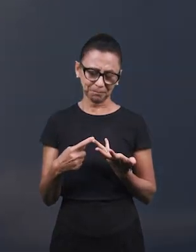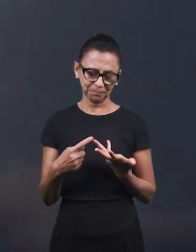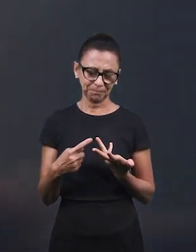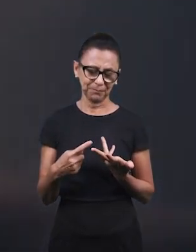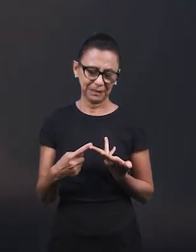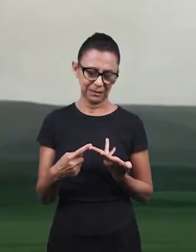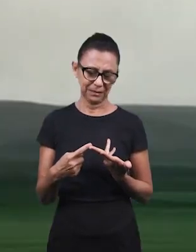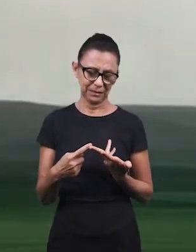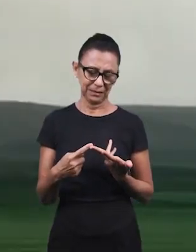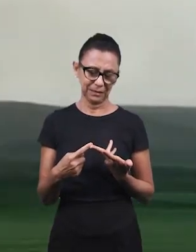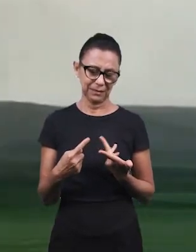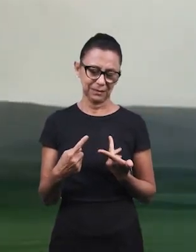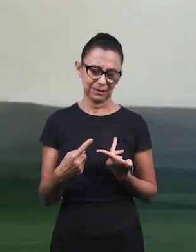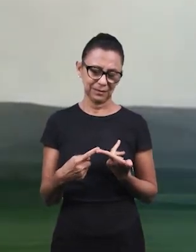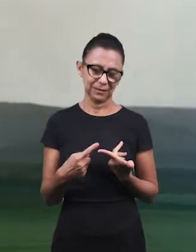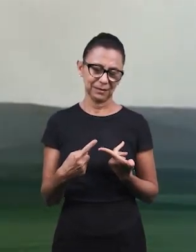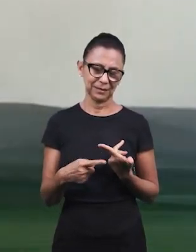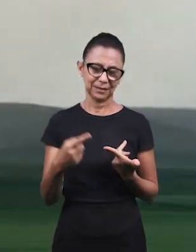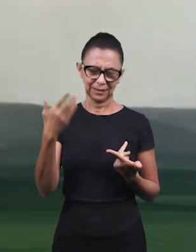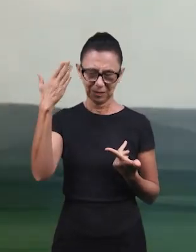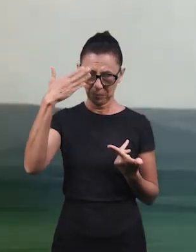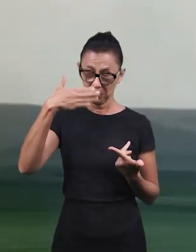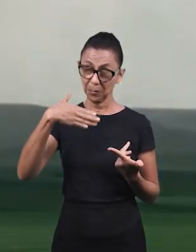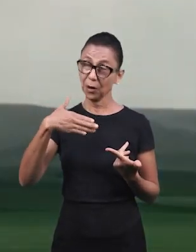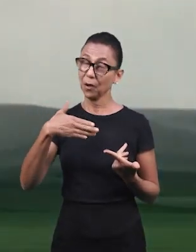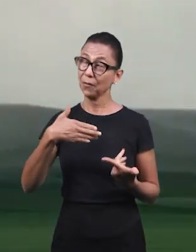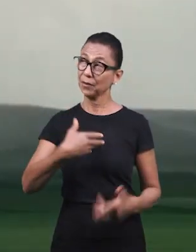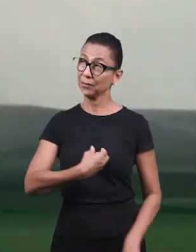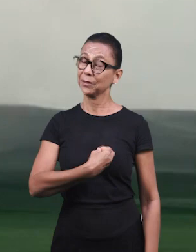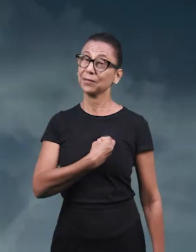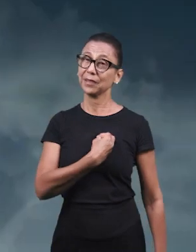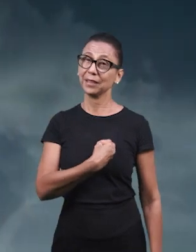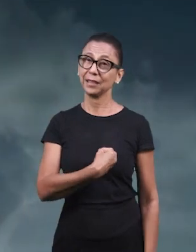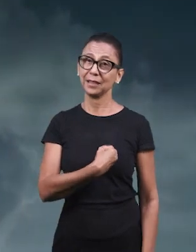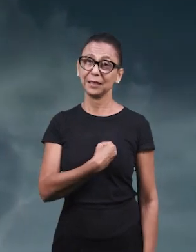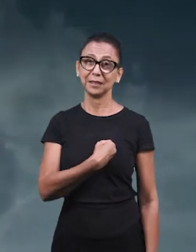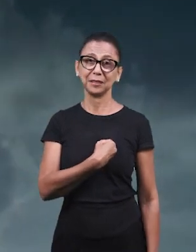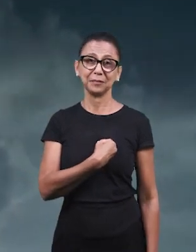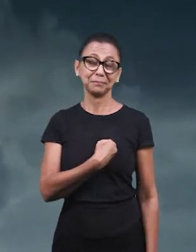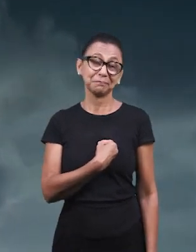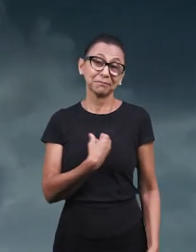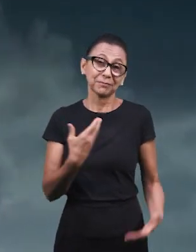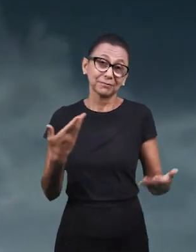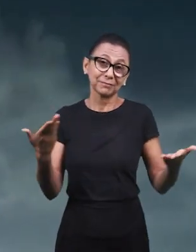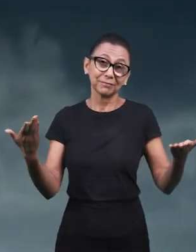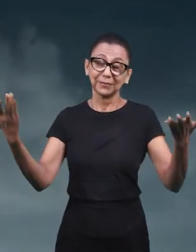и мне нужно пройти через эти испытания,